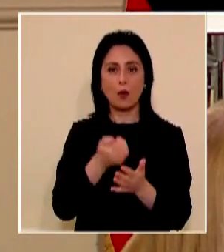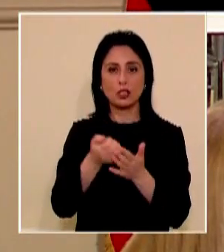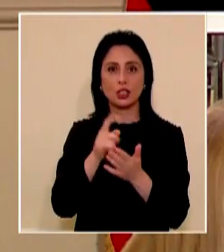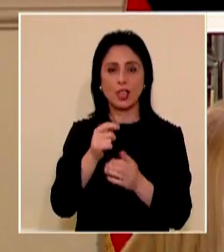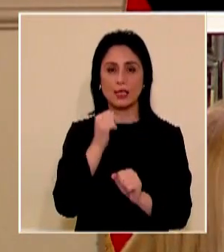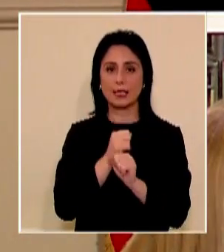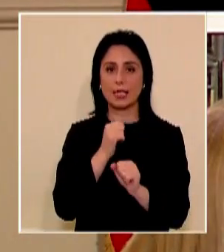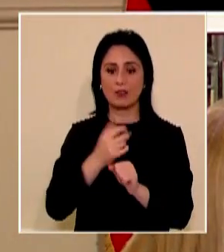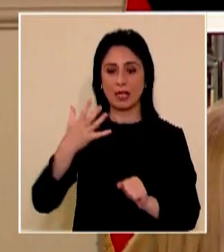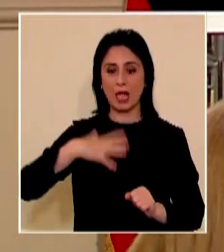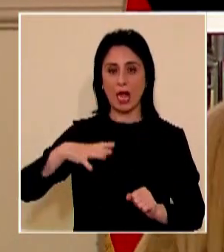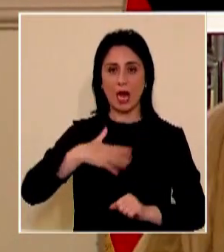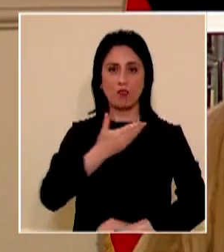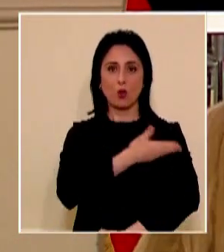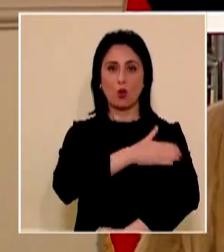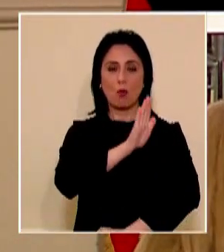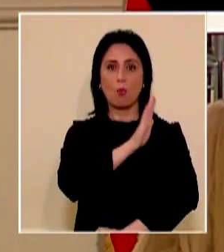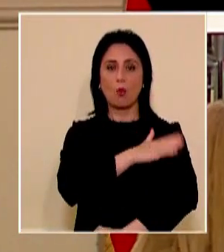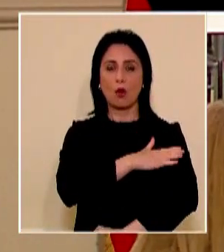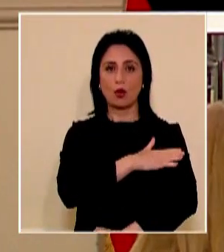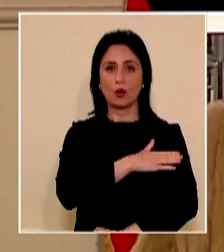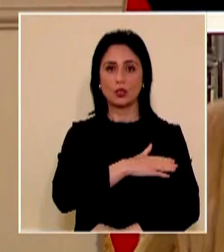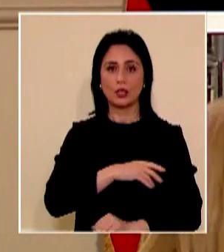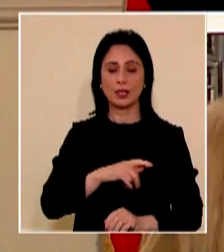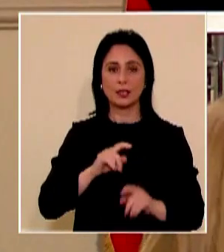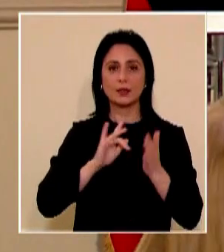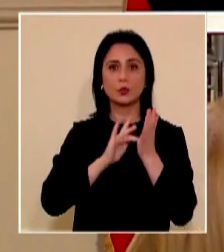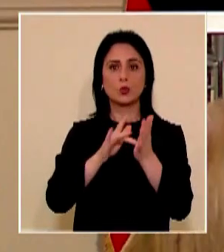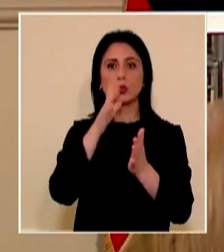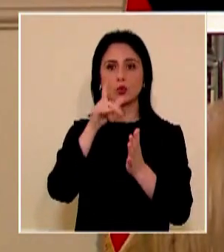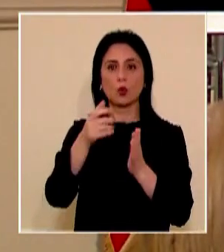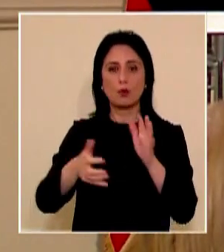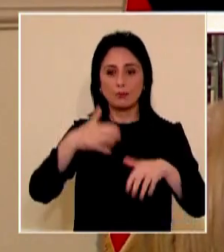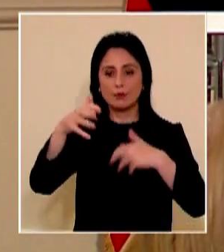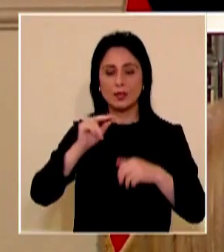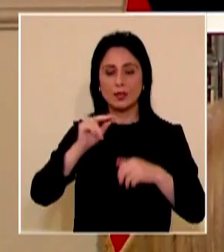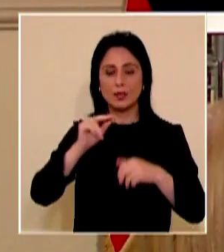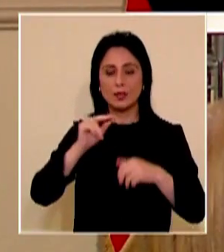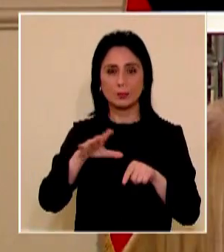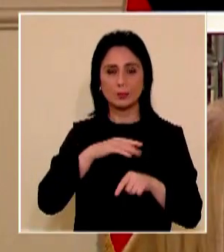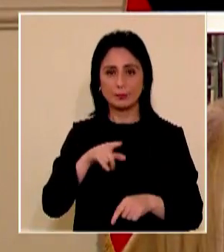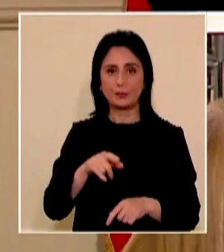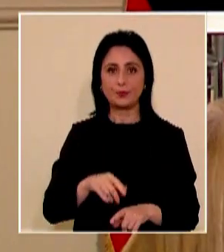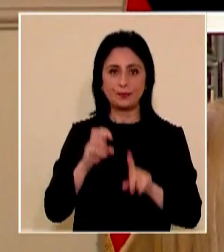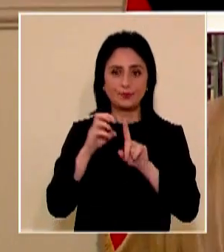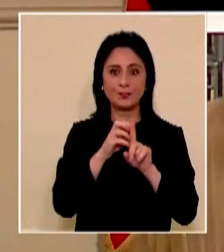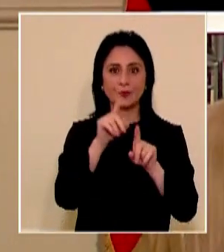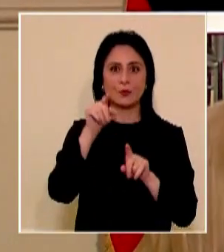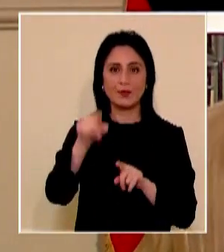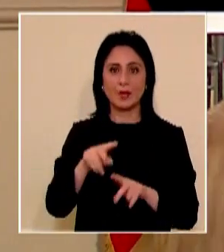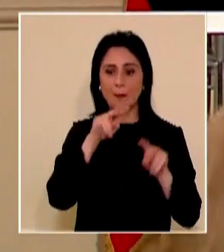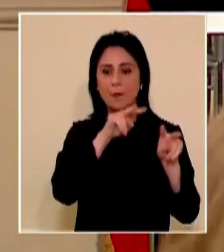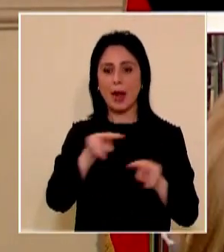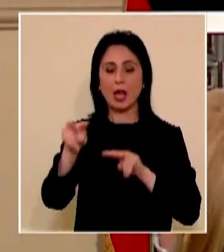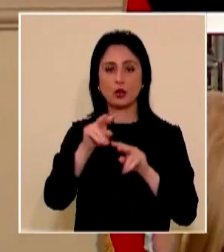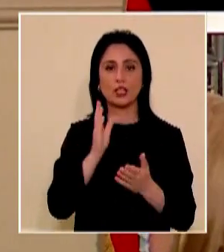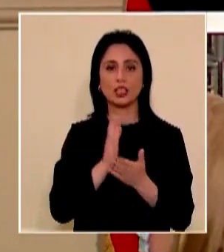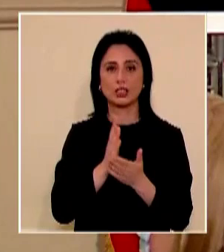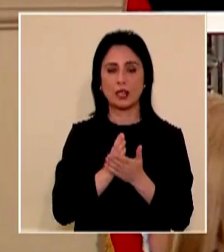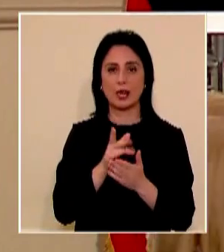oglądaliśmy eksponaty archeologiczne ekspedycji z Meszeobit, Romlis patronaży